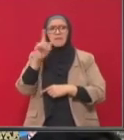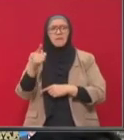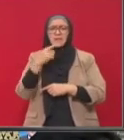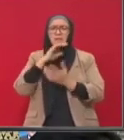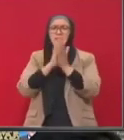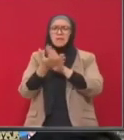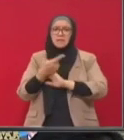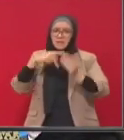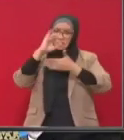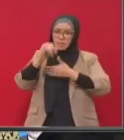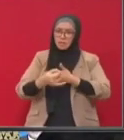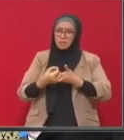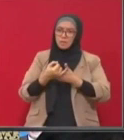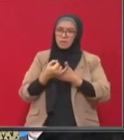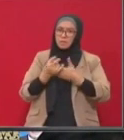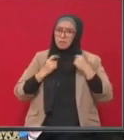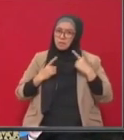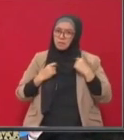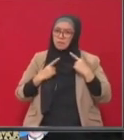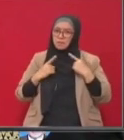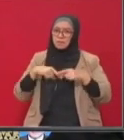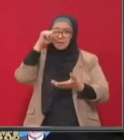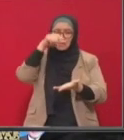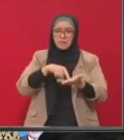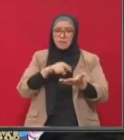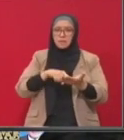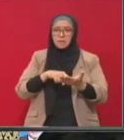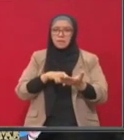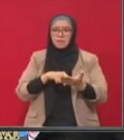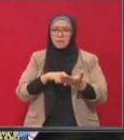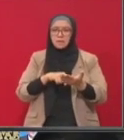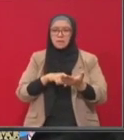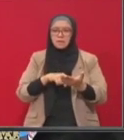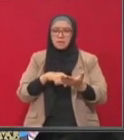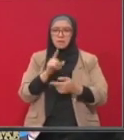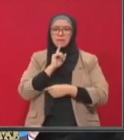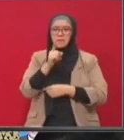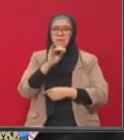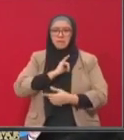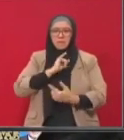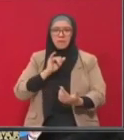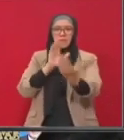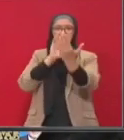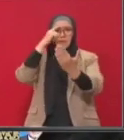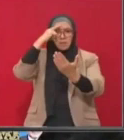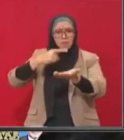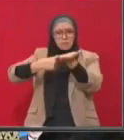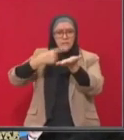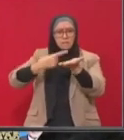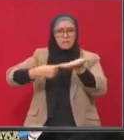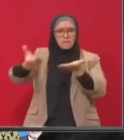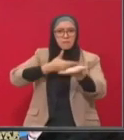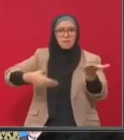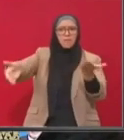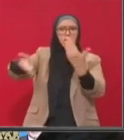dan nah dan ini sudah pastilah Saya tepat Sema Dapi untuk berbincang kembali